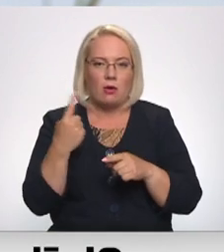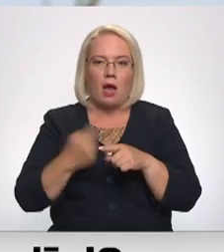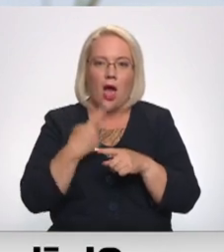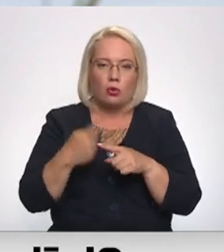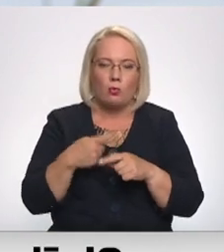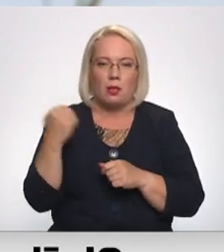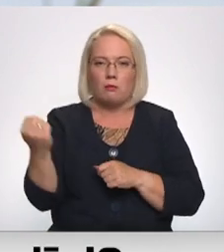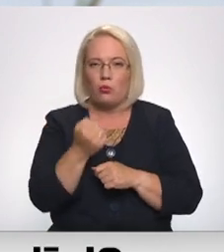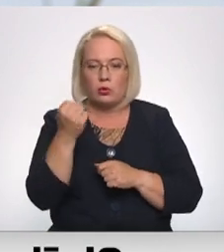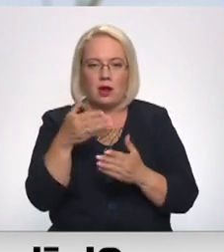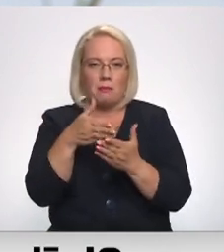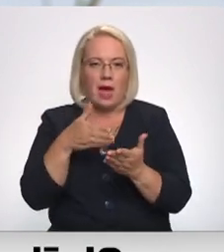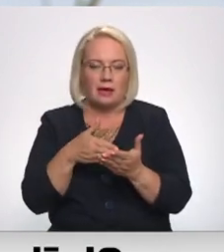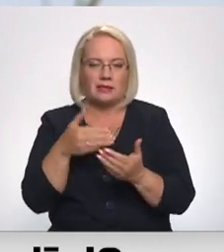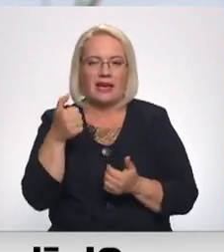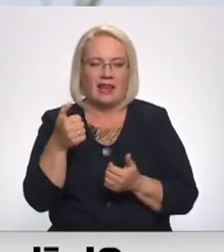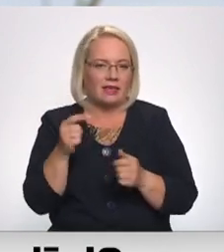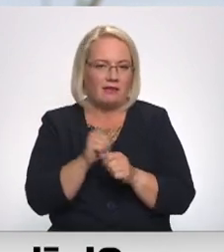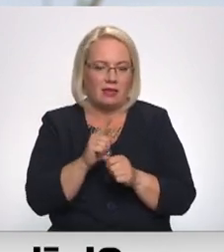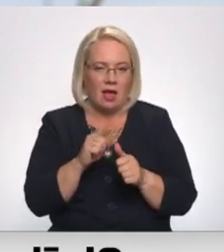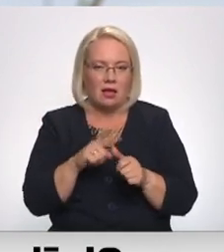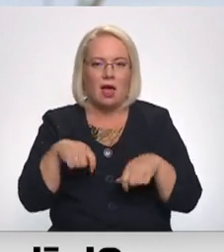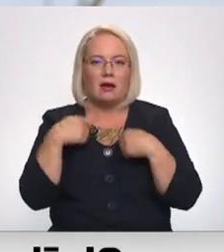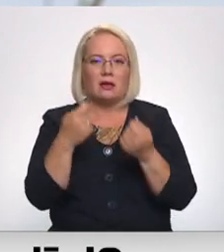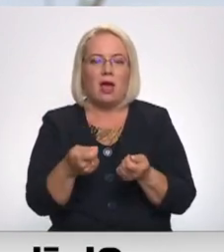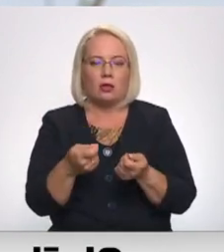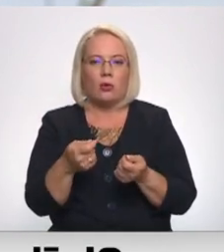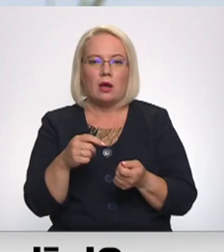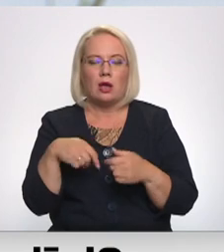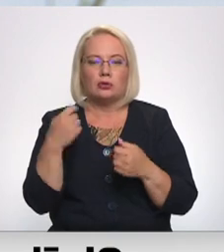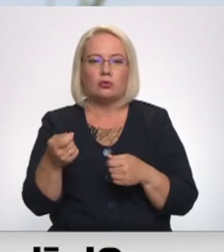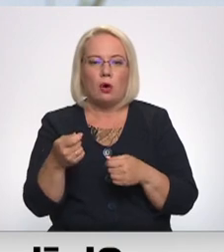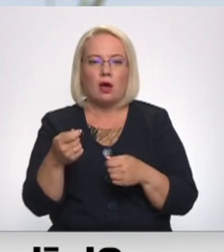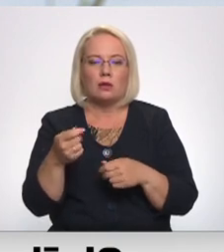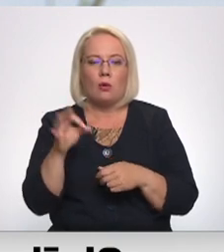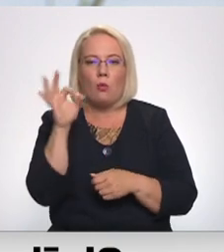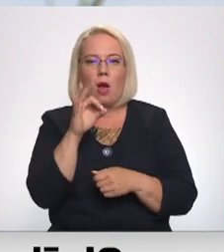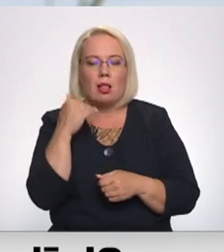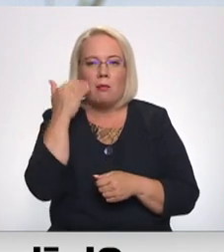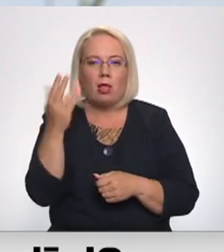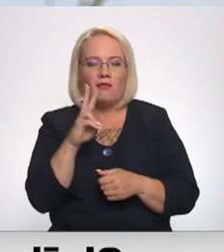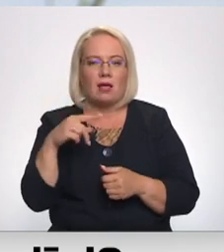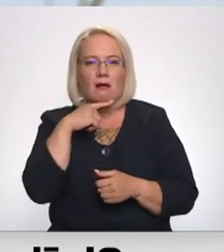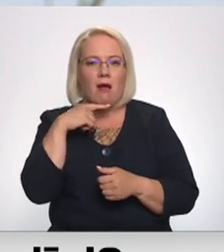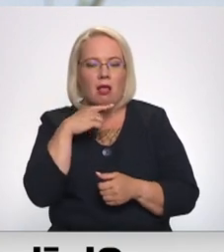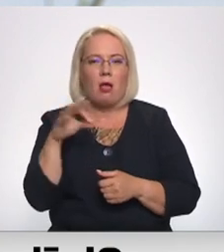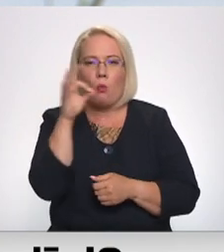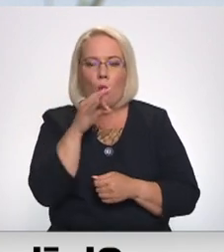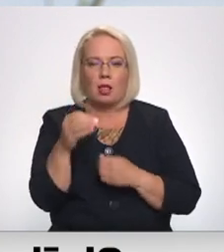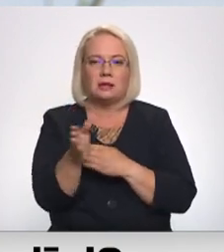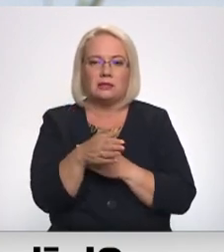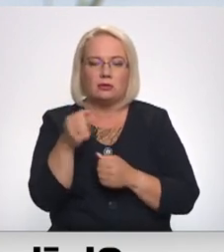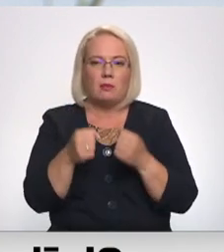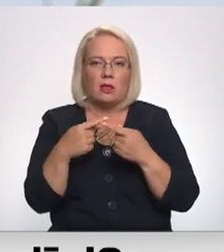kartupeles, vai putra, vai maize, vai griķi, kaut kas tāds. Tur būtu jābūt kaut kas tādam, kas dot būmateriālu, tad obaltums, gaļa, ola, zivtiņa vai piena